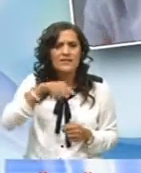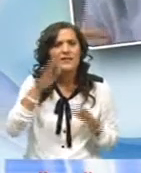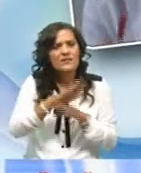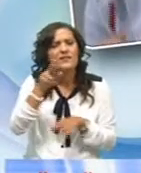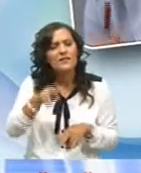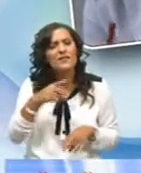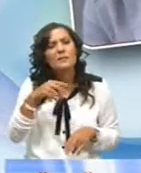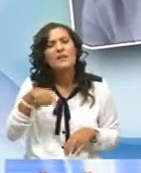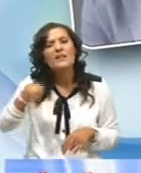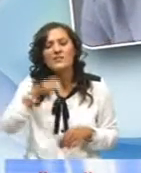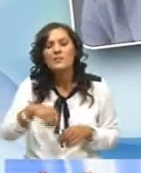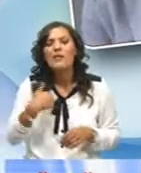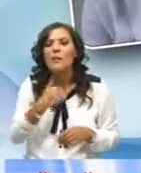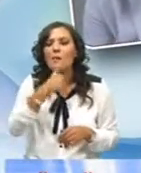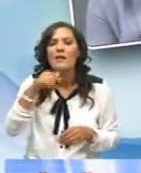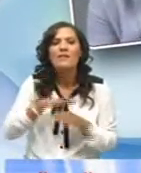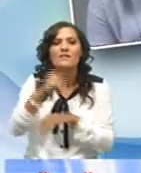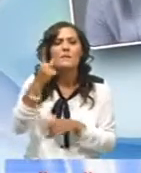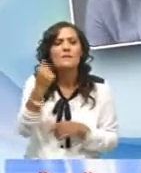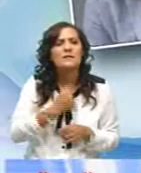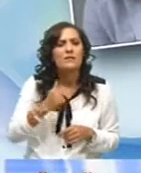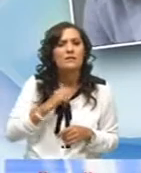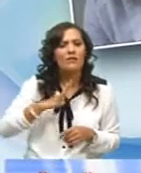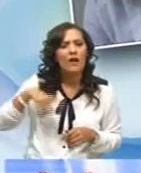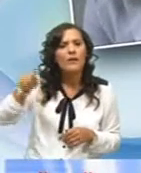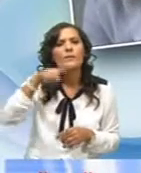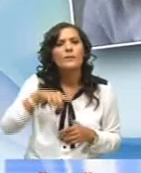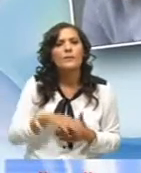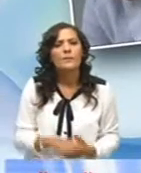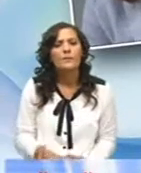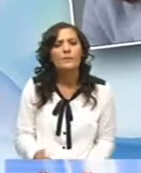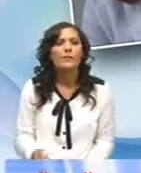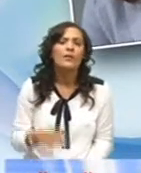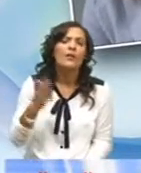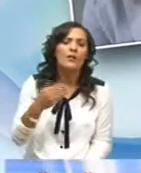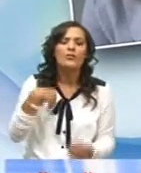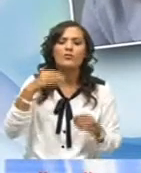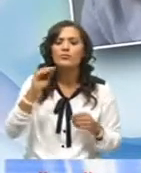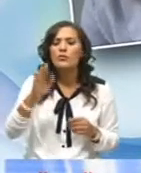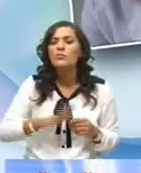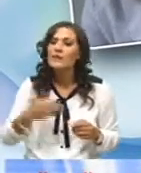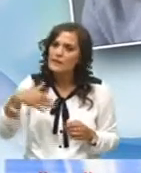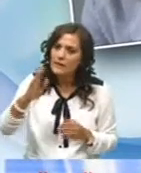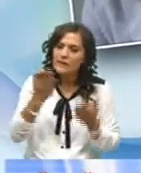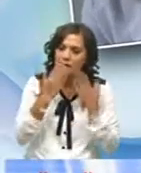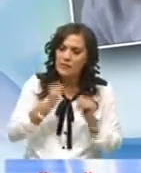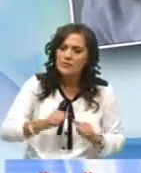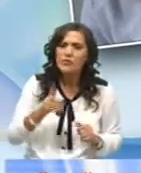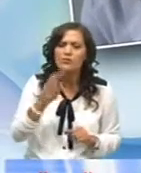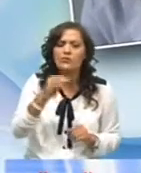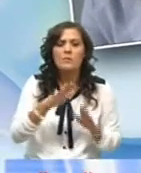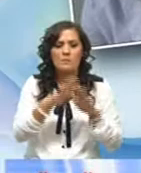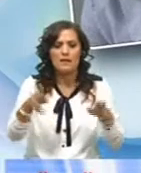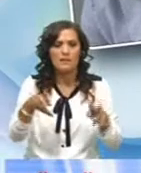yaşadığımız gibi ya da şu an mevcut velilerimizin de yaşadığı gibi şöyle bir sıkıntı var bu çocuğum git ders çalış Peki